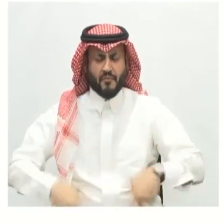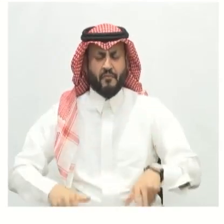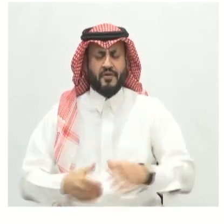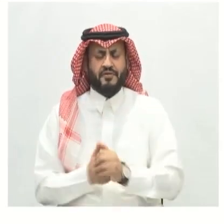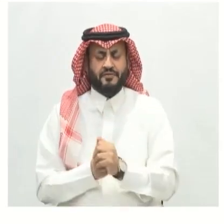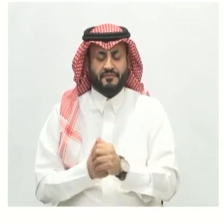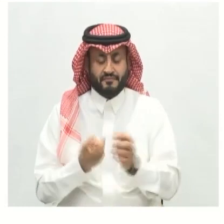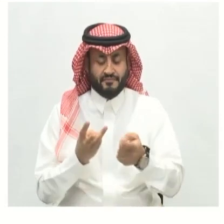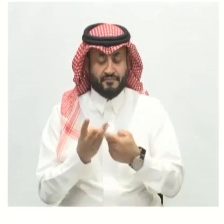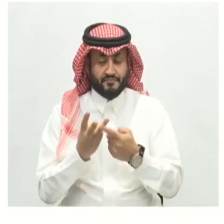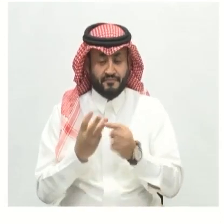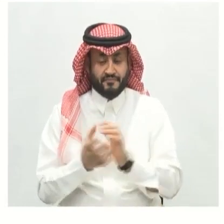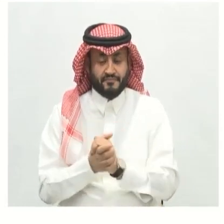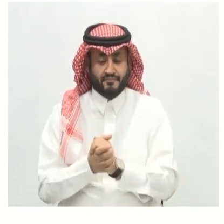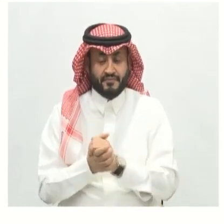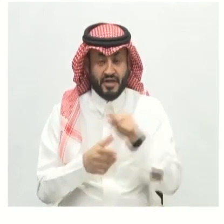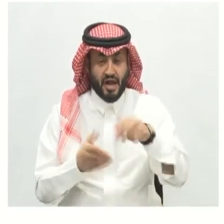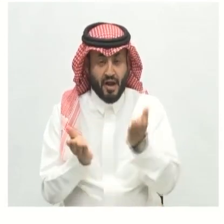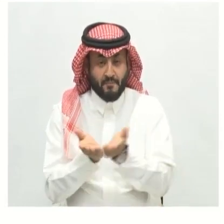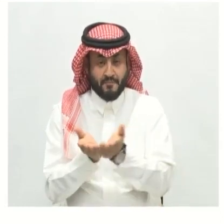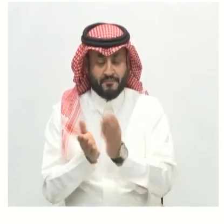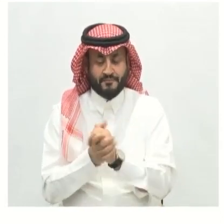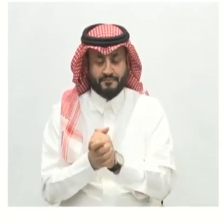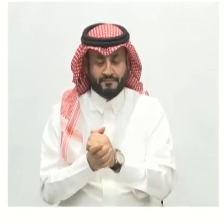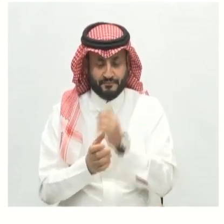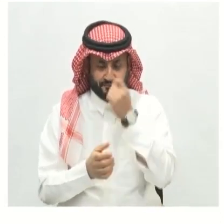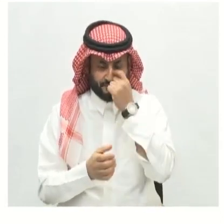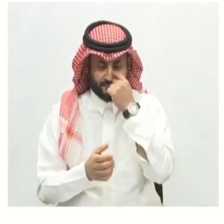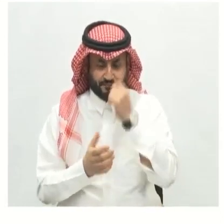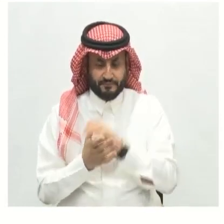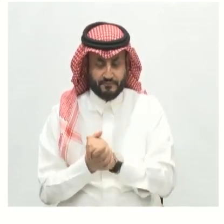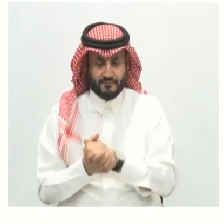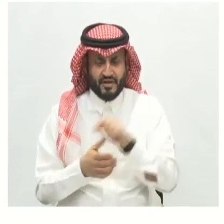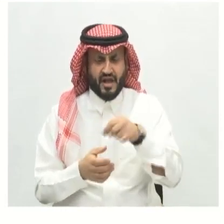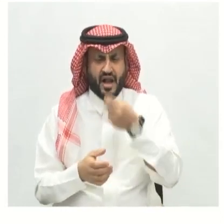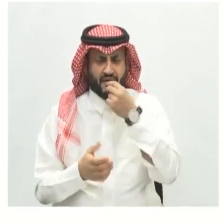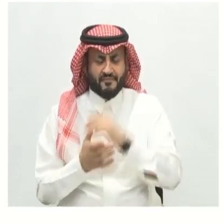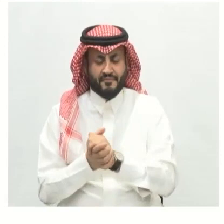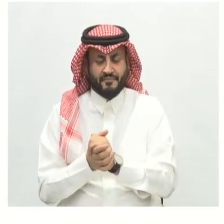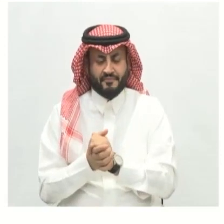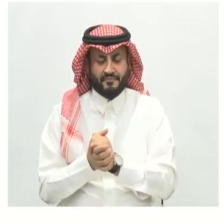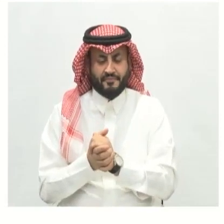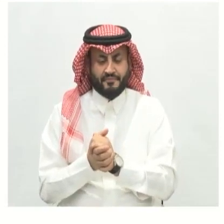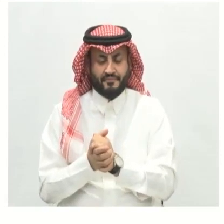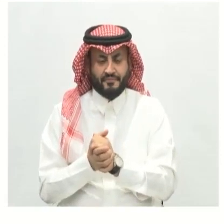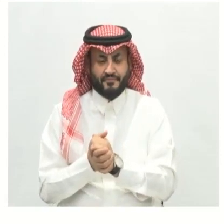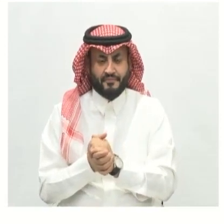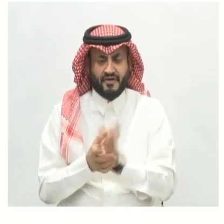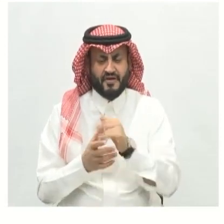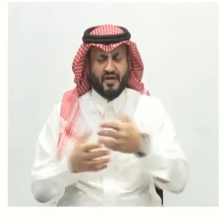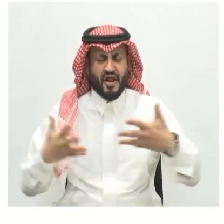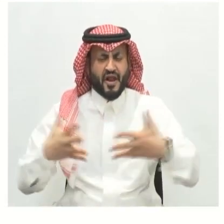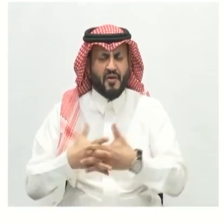ثالثا مبدعين في المدرسه ايضا اثناء الاكل وتناول الطعام